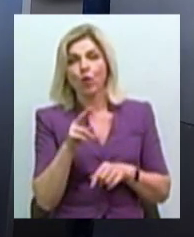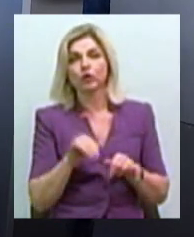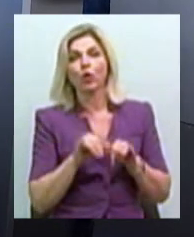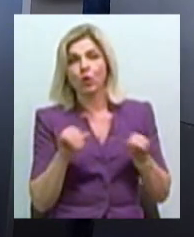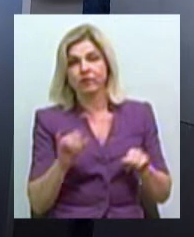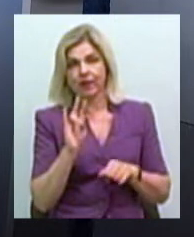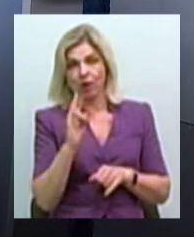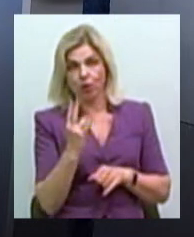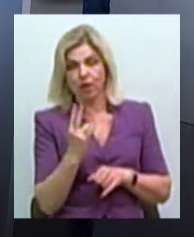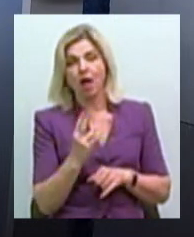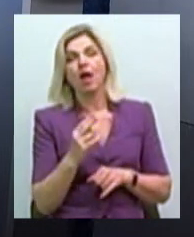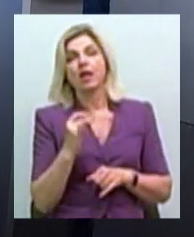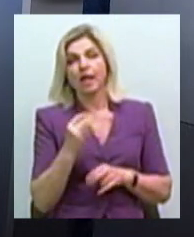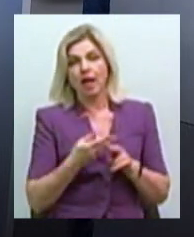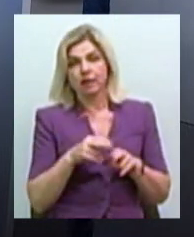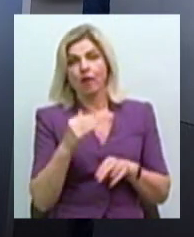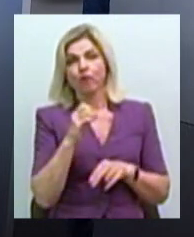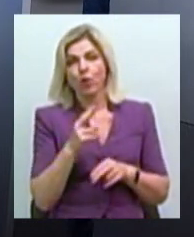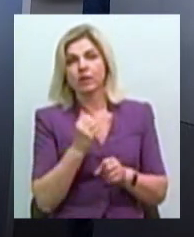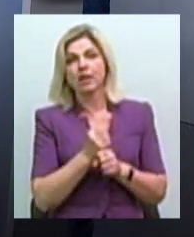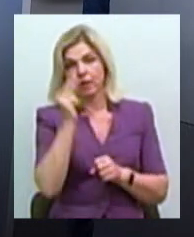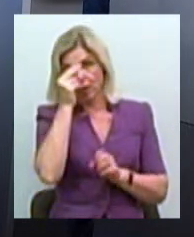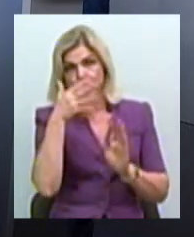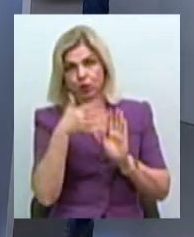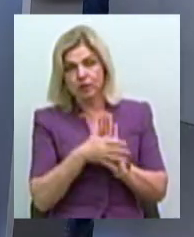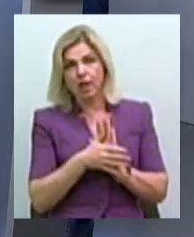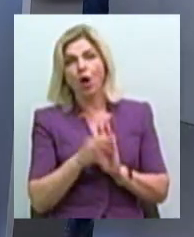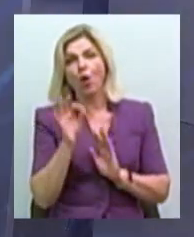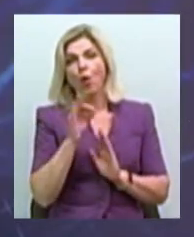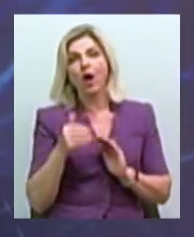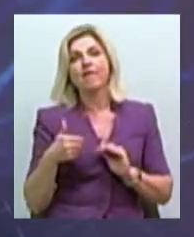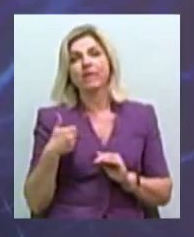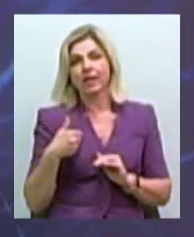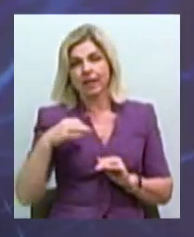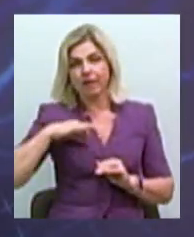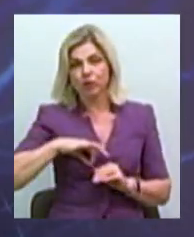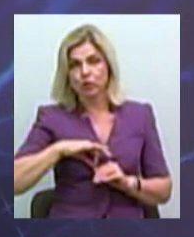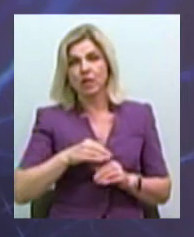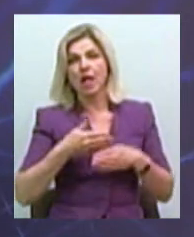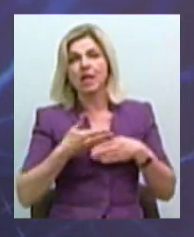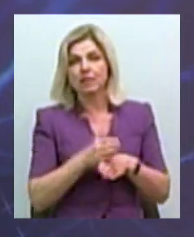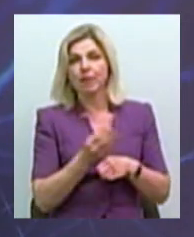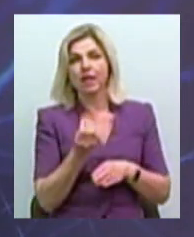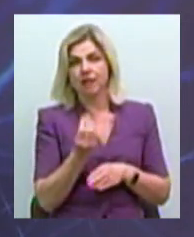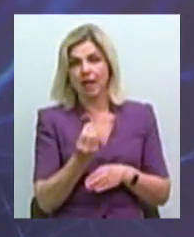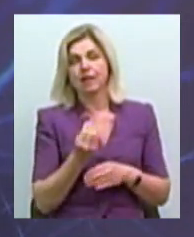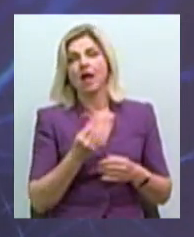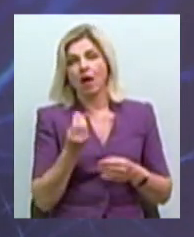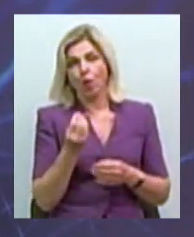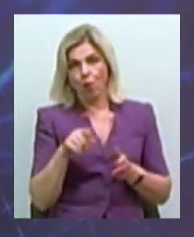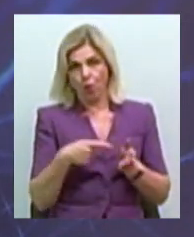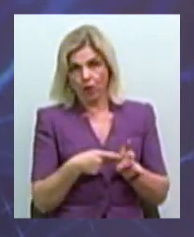Золотухіною. Цей фонд проводить дослідження, зокрема, щодо ефективності використання коштів міських бюджетів, обласного центру та інших міст